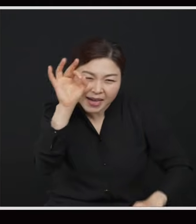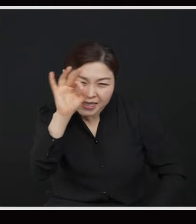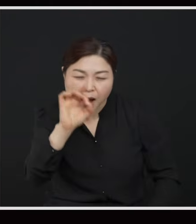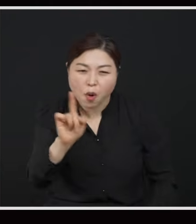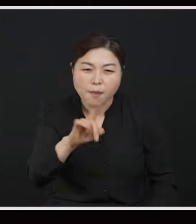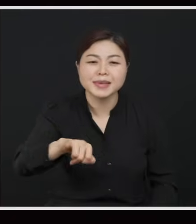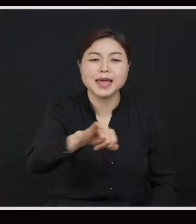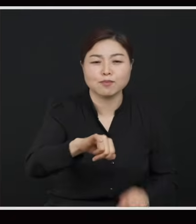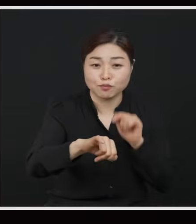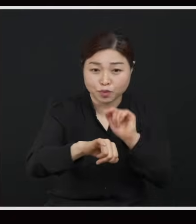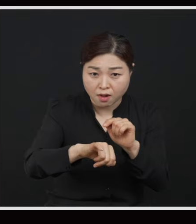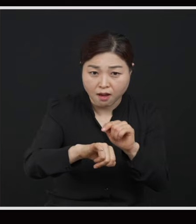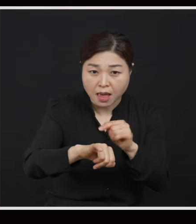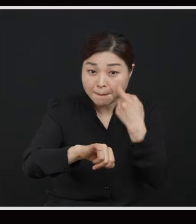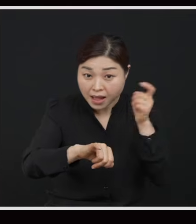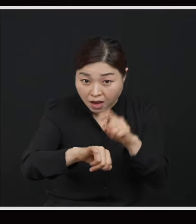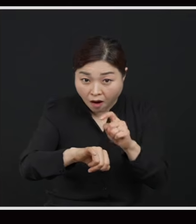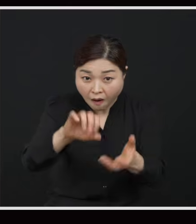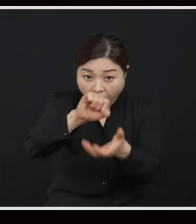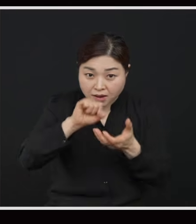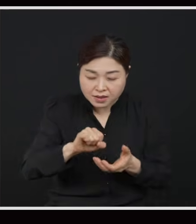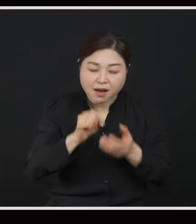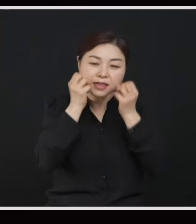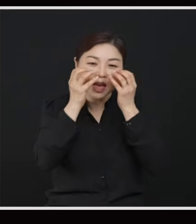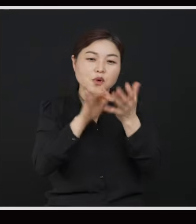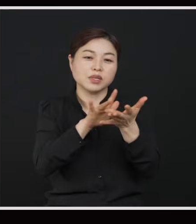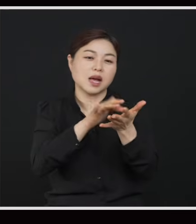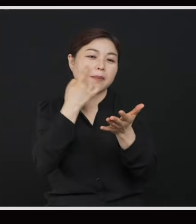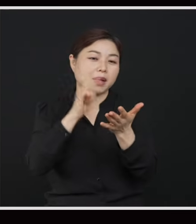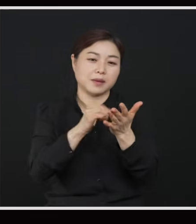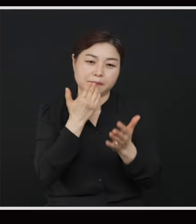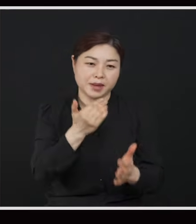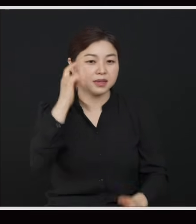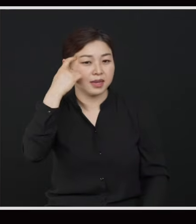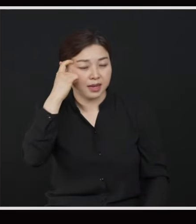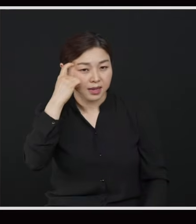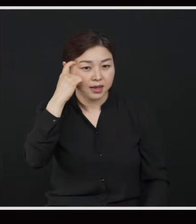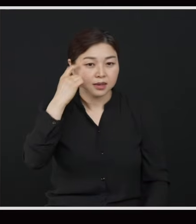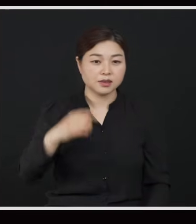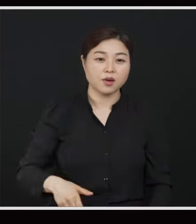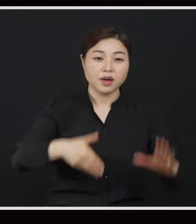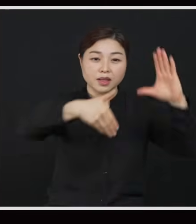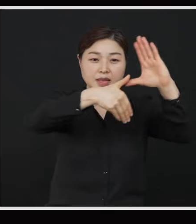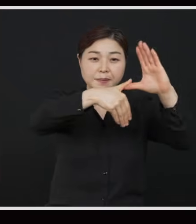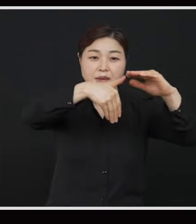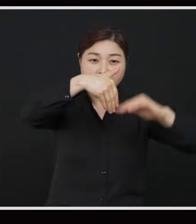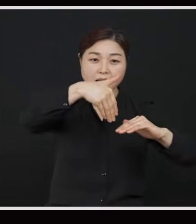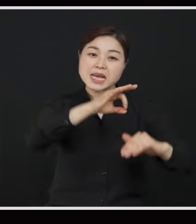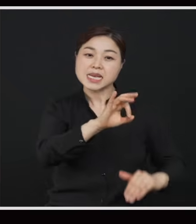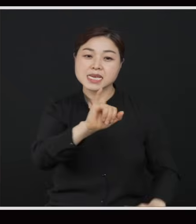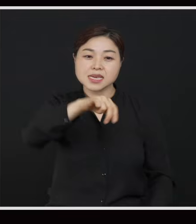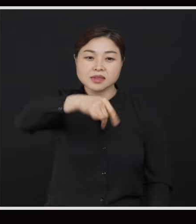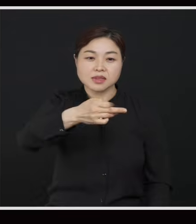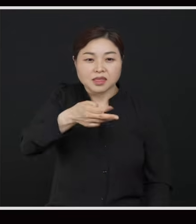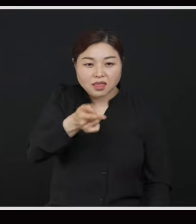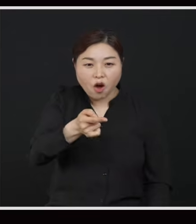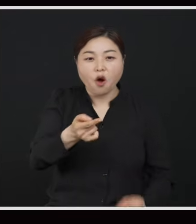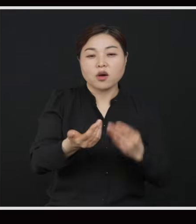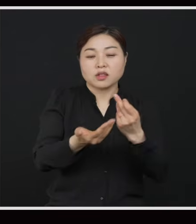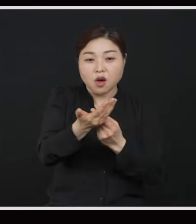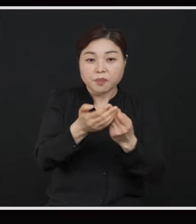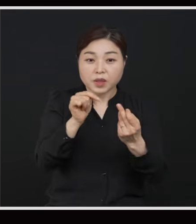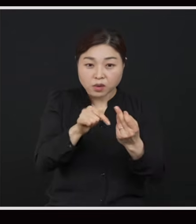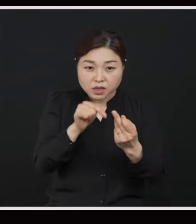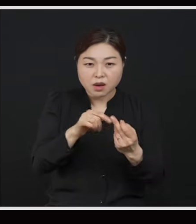오지를 다니면서 미생물을 채취해서 거기에 새로운 항생제를 발견할 수 있지 않을까. 그래서 다니다가 남미의